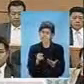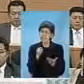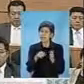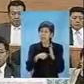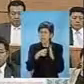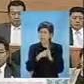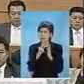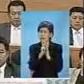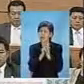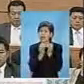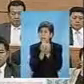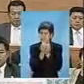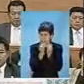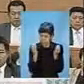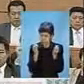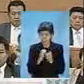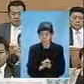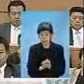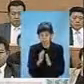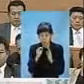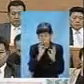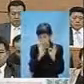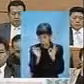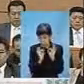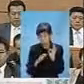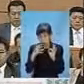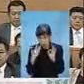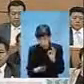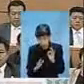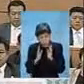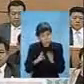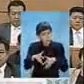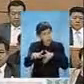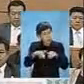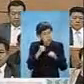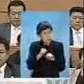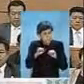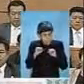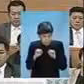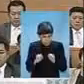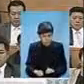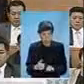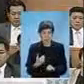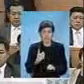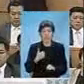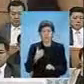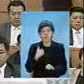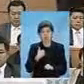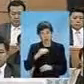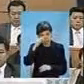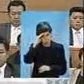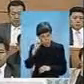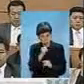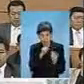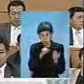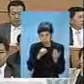ของรัฐธรรมนูญฉบับนี้เมื่อร่างเสร็จให้ประชาชนทำประชามติโดยมีกฎอัยการศึกประกาศอยู่หลาย